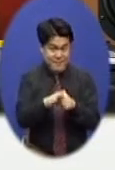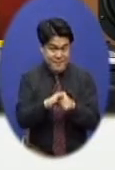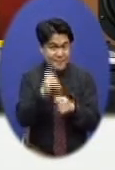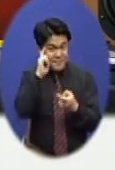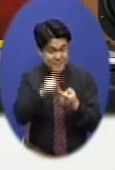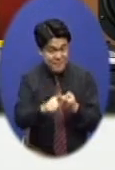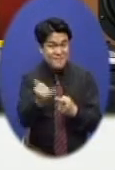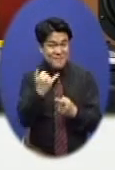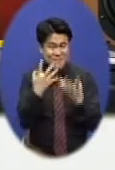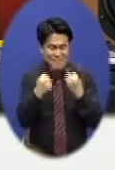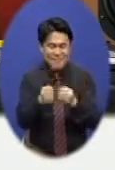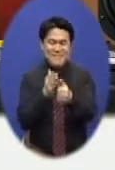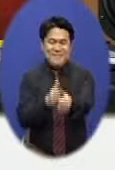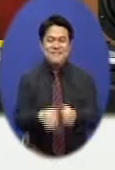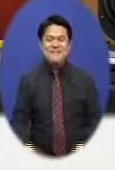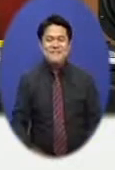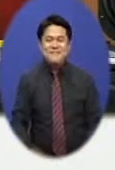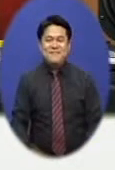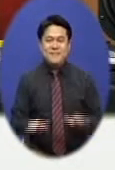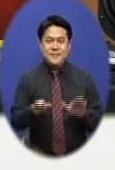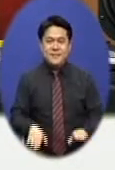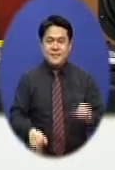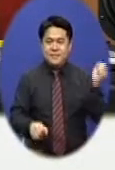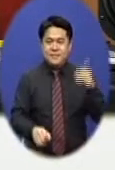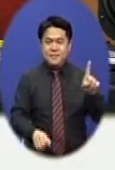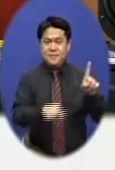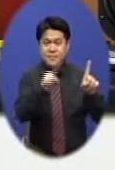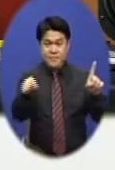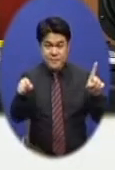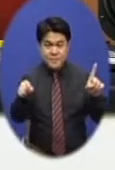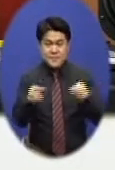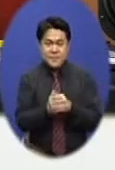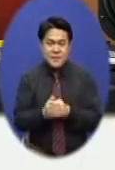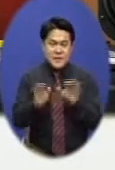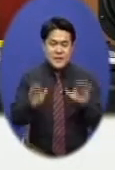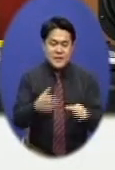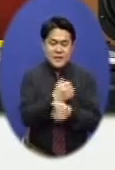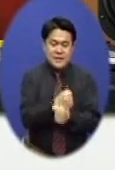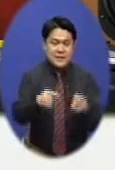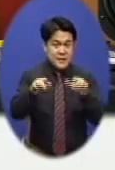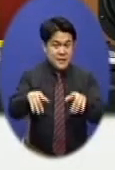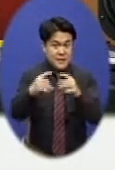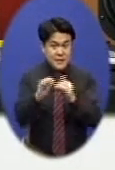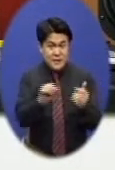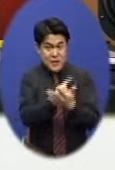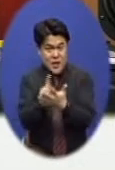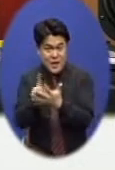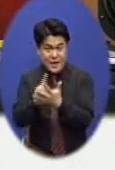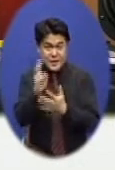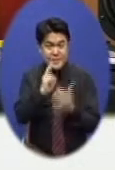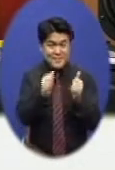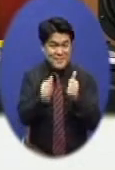관심 기다리고 있겠습니다. 자, 그러면 우리 1번부터 또 이렇게 예약 참여, 즉석 참여들을 한번 만나볼까요? 그럴까요?